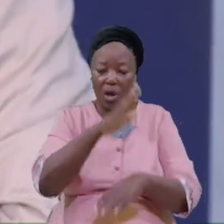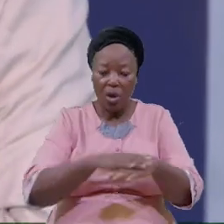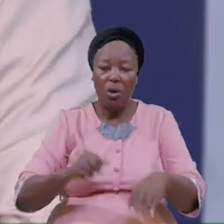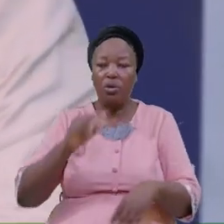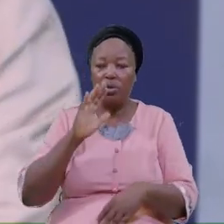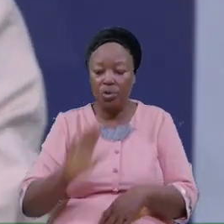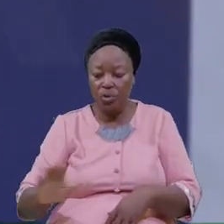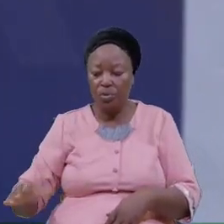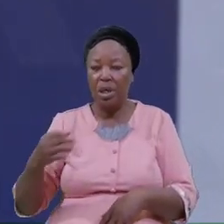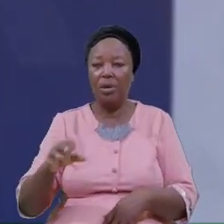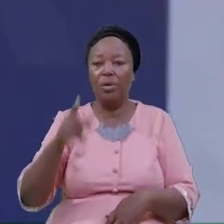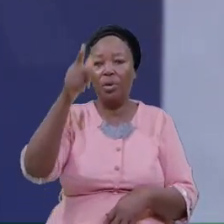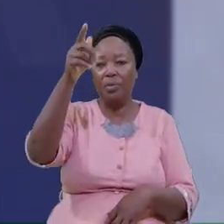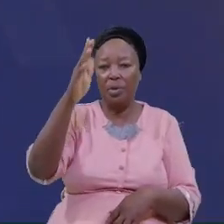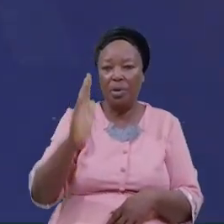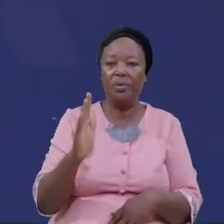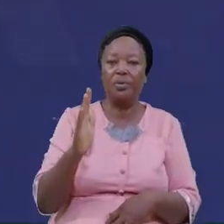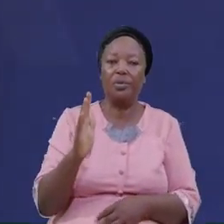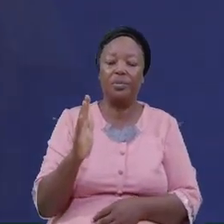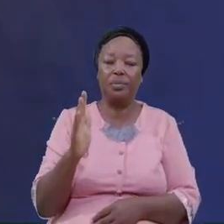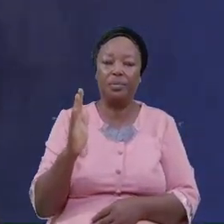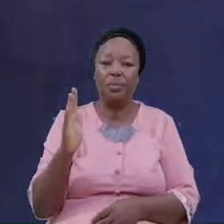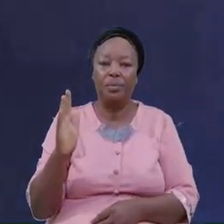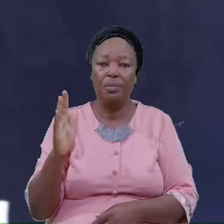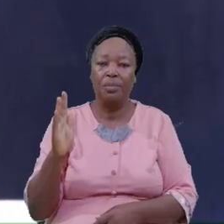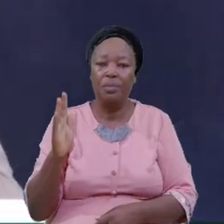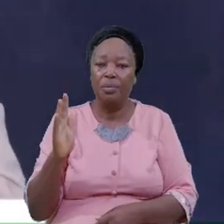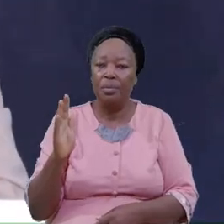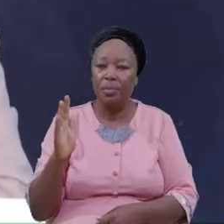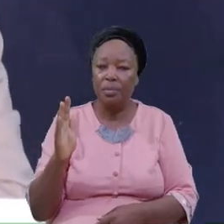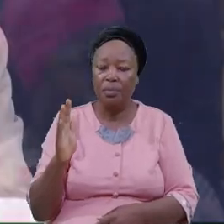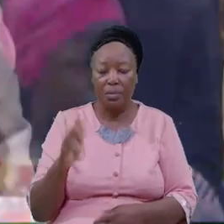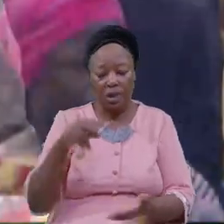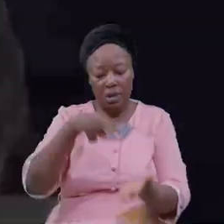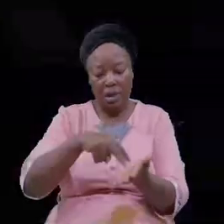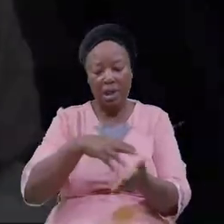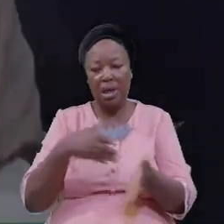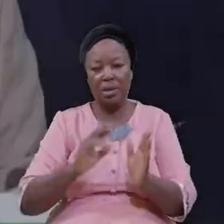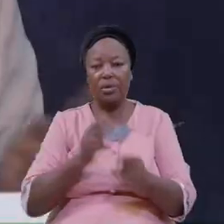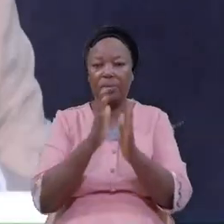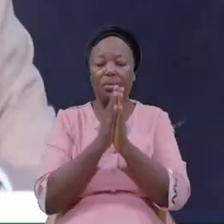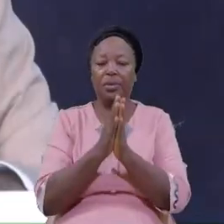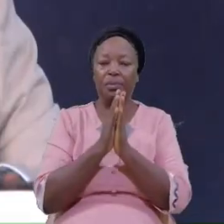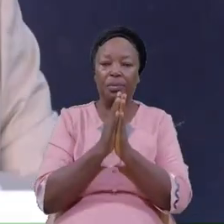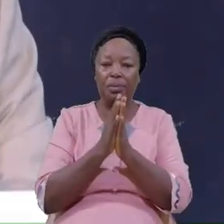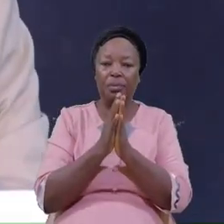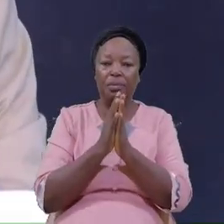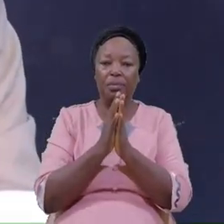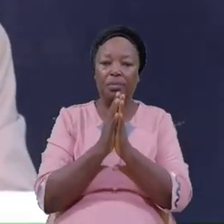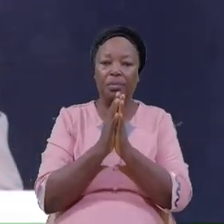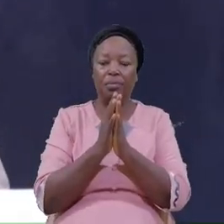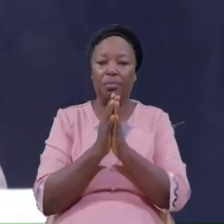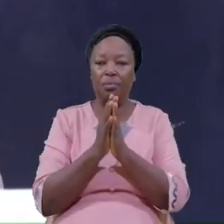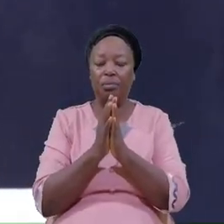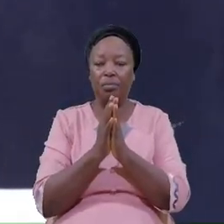qui procurent la paix, car ils seront appelés enfants de Dieu. Let's rise up now and talk to the Lord in prayer. Levons-nous maintenant et parlons à Dieu dans la